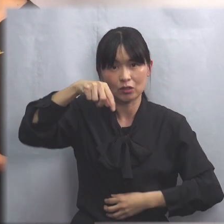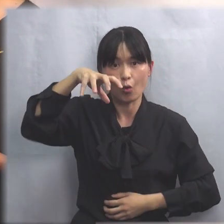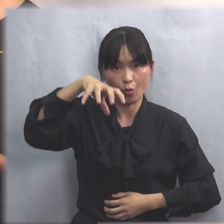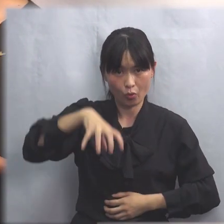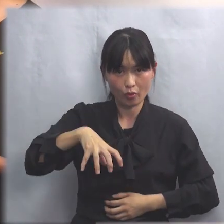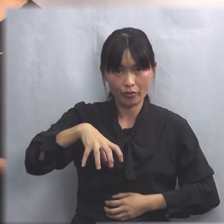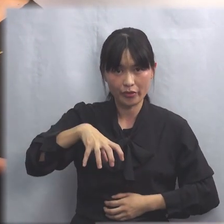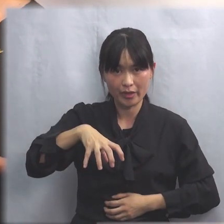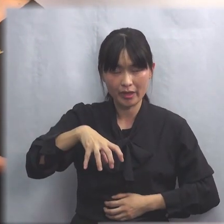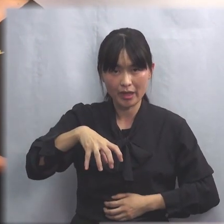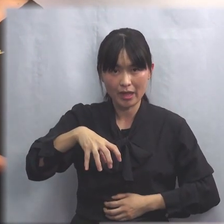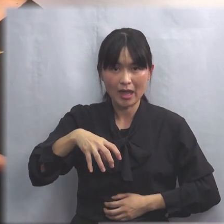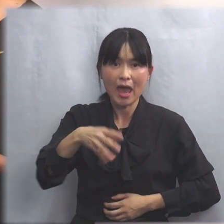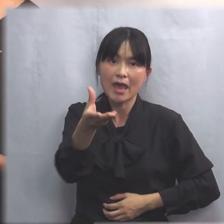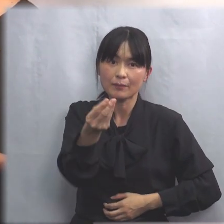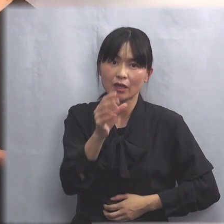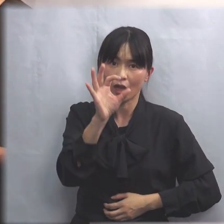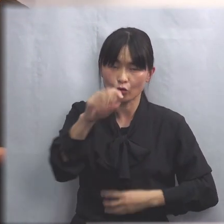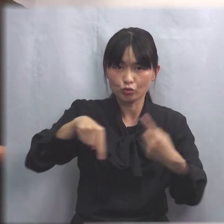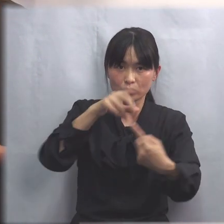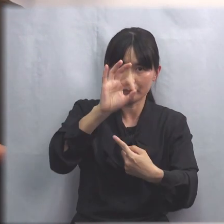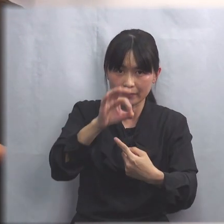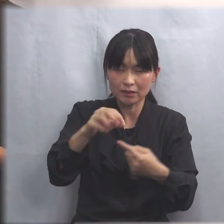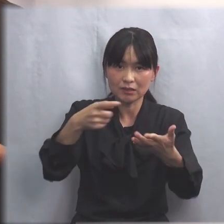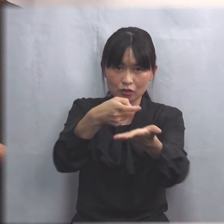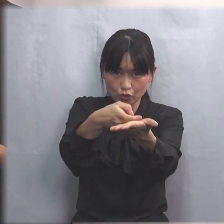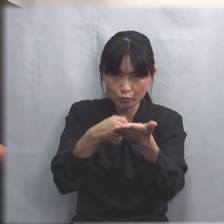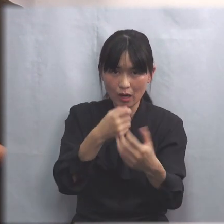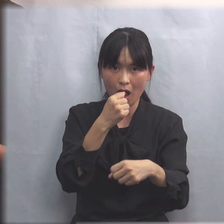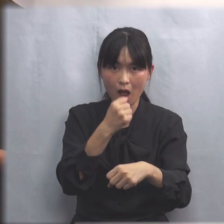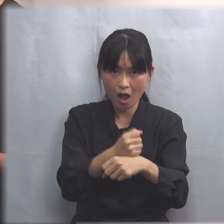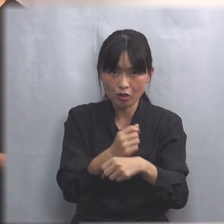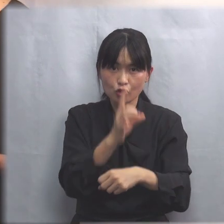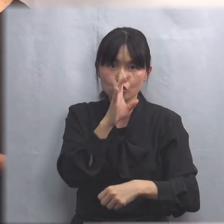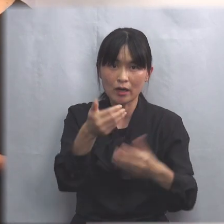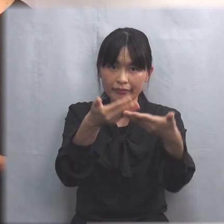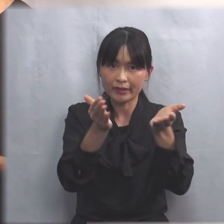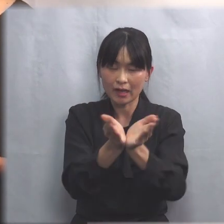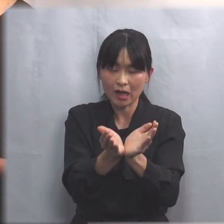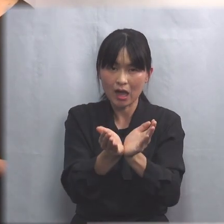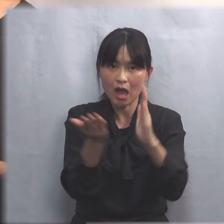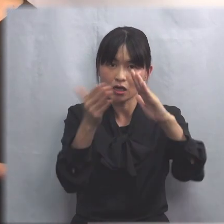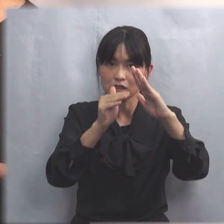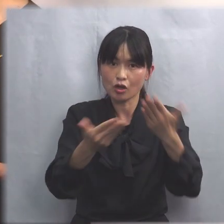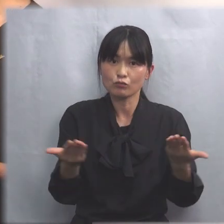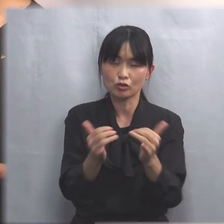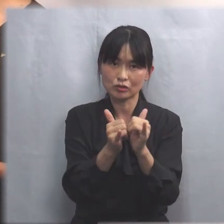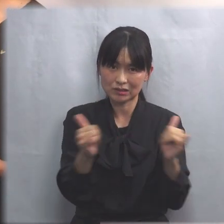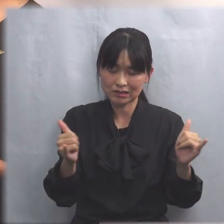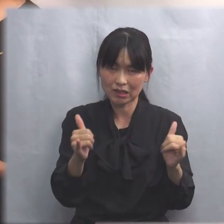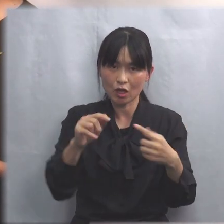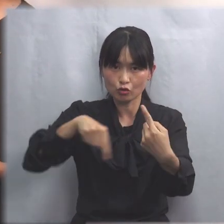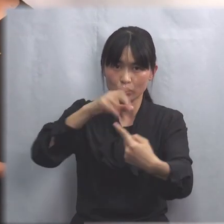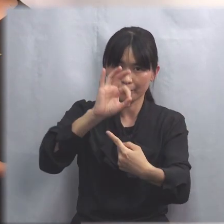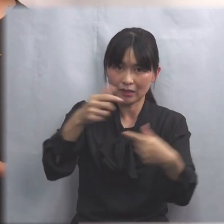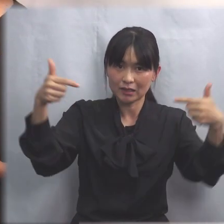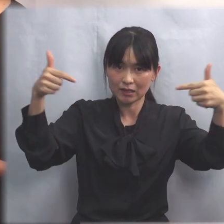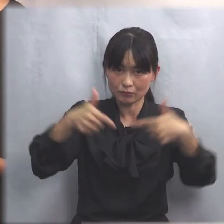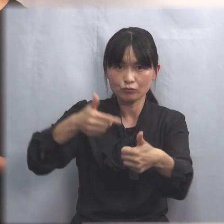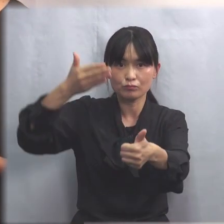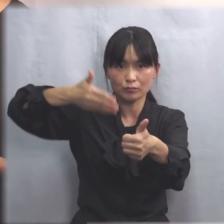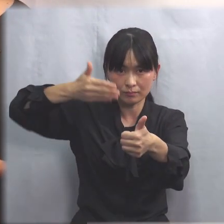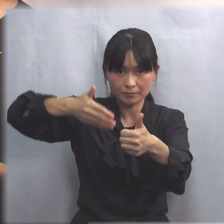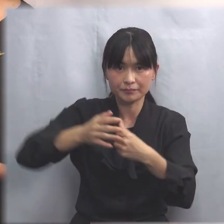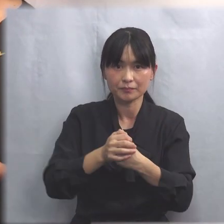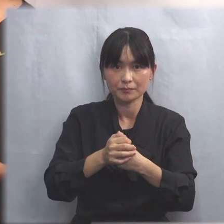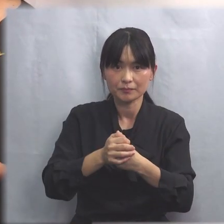최대한 감축을 하고 또 중앙당의 정무직의 운영비용을 감축할 것을 권고를 하였습니다. 그리고 지난 10차